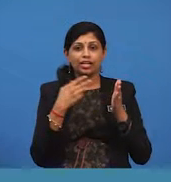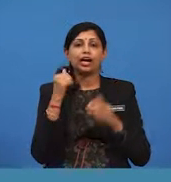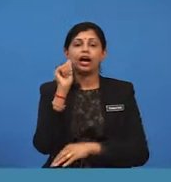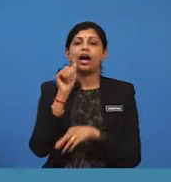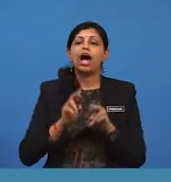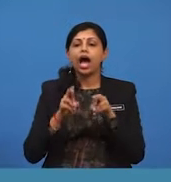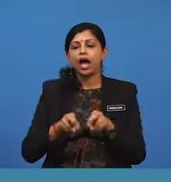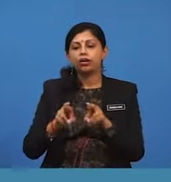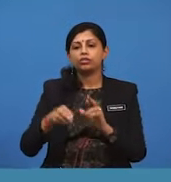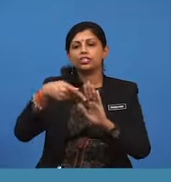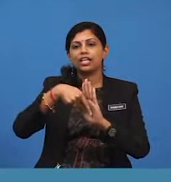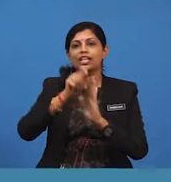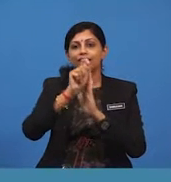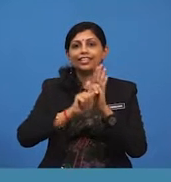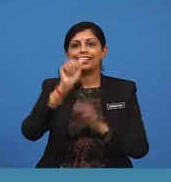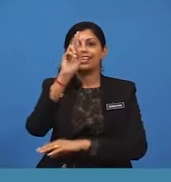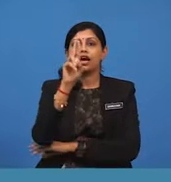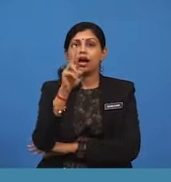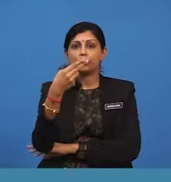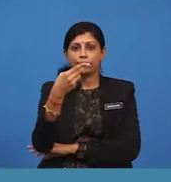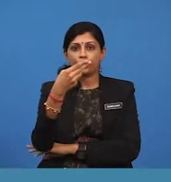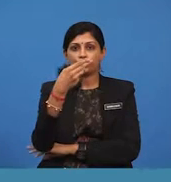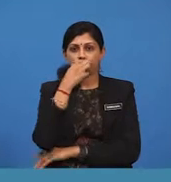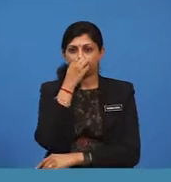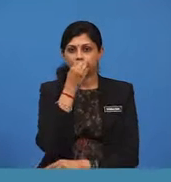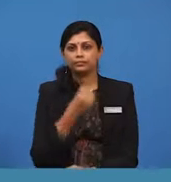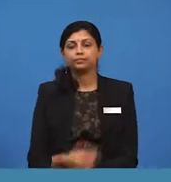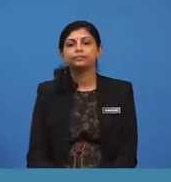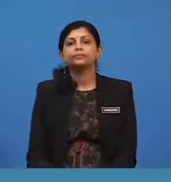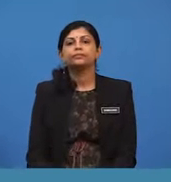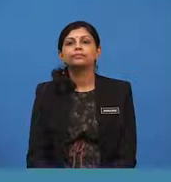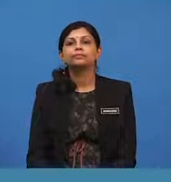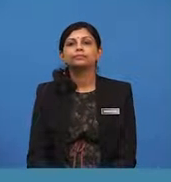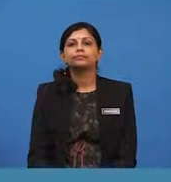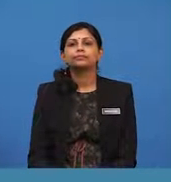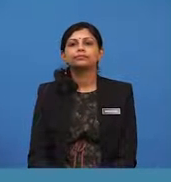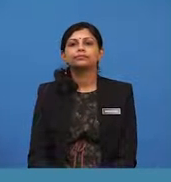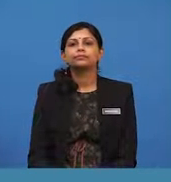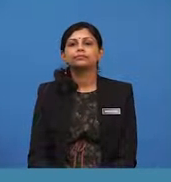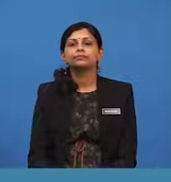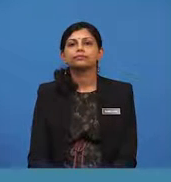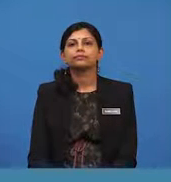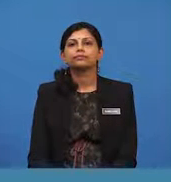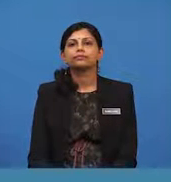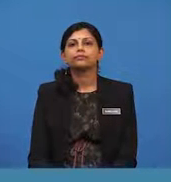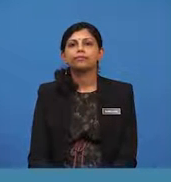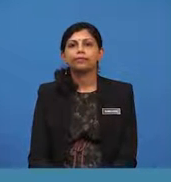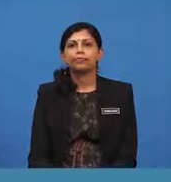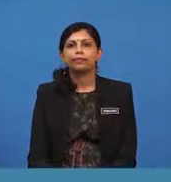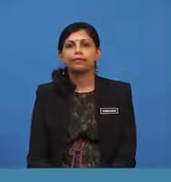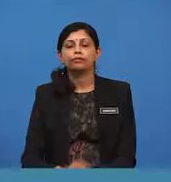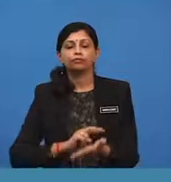Berikut adalah situasi di mana pemotongan fluks magnet berlaku di antara dawai lurus dengan medan magnet.